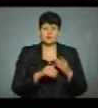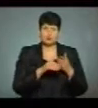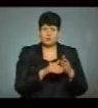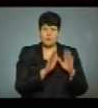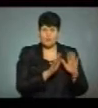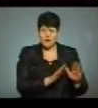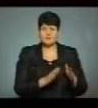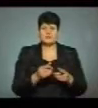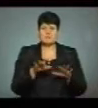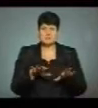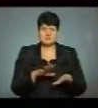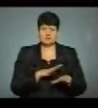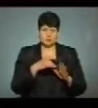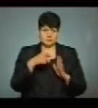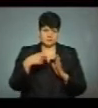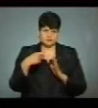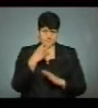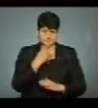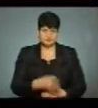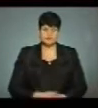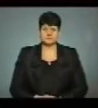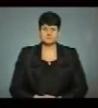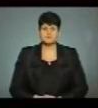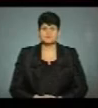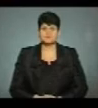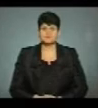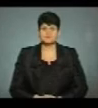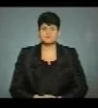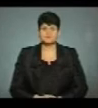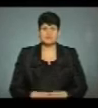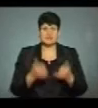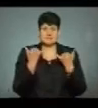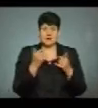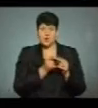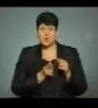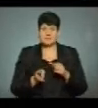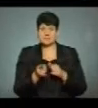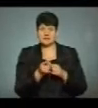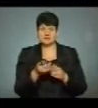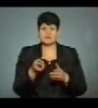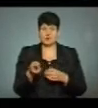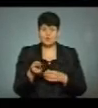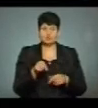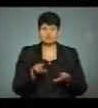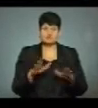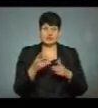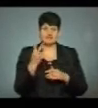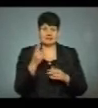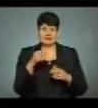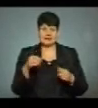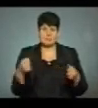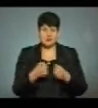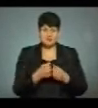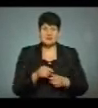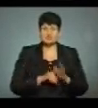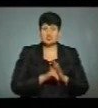аварії була наша кореспондентка Соломія Струс. Ми зараз на Об'їзній у Тернополі. Тут сталося два ДТП.